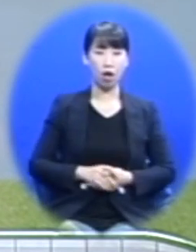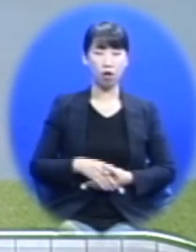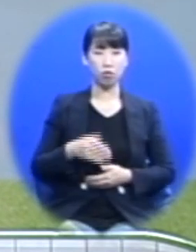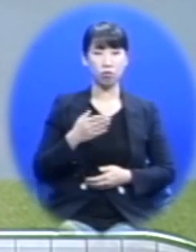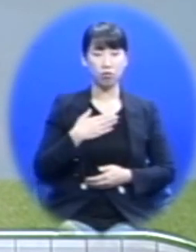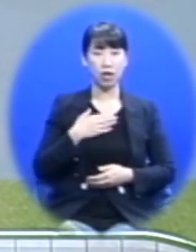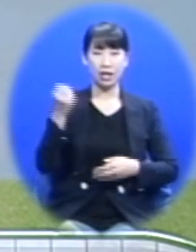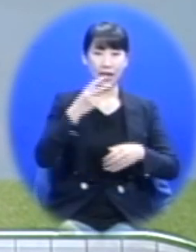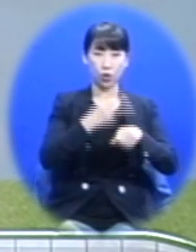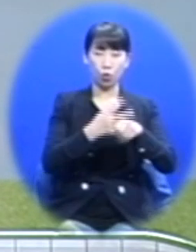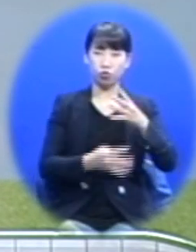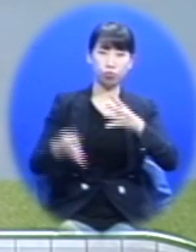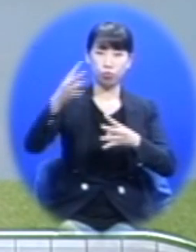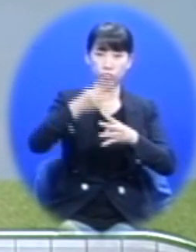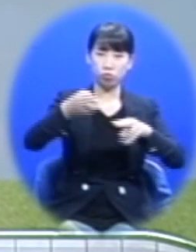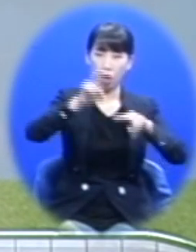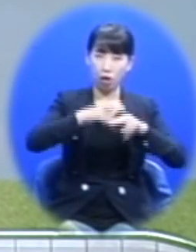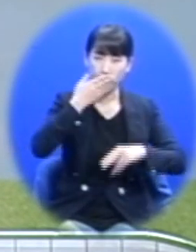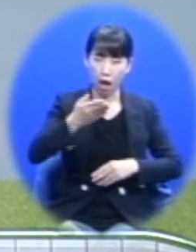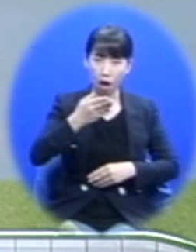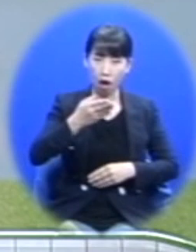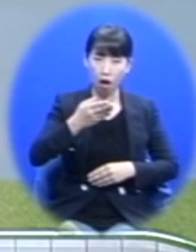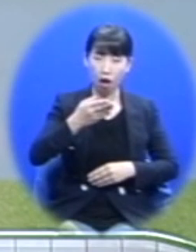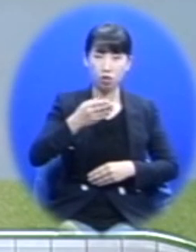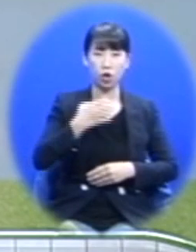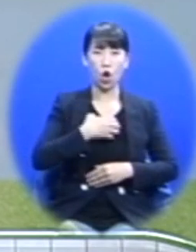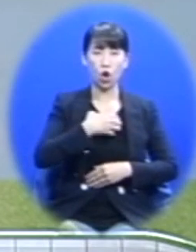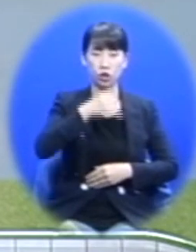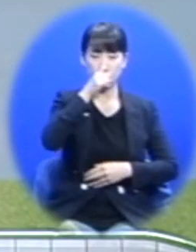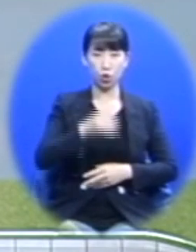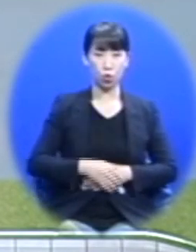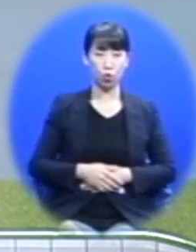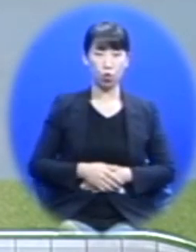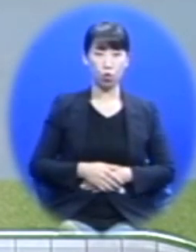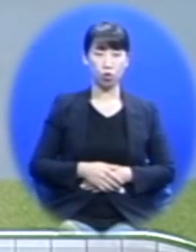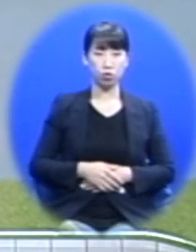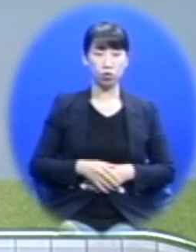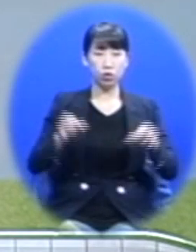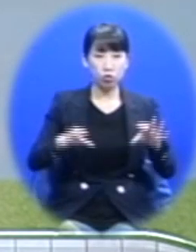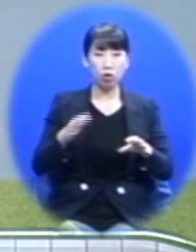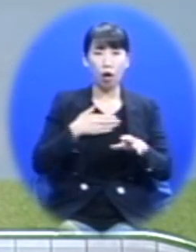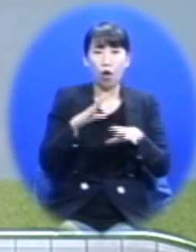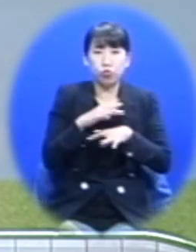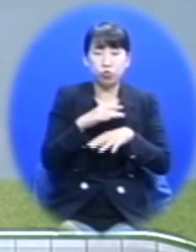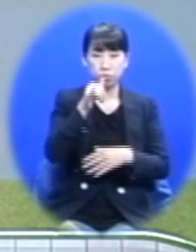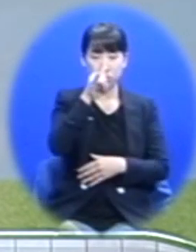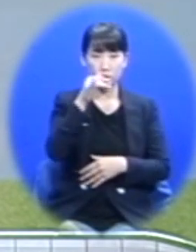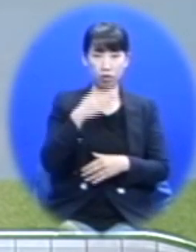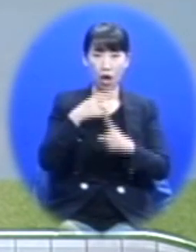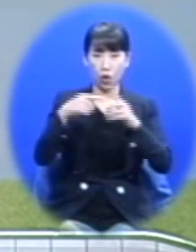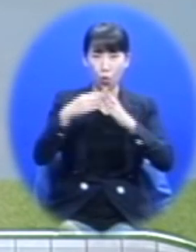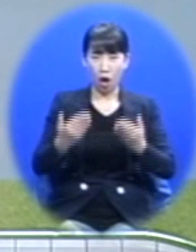처합니다. 그때 이 안종일 교수님 마음에 두려움이 확 밀려왔어요. 내가 이렇게 학생들 말씀만 가르치고 교회에서